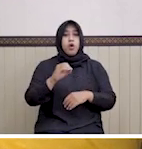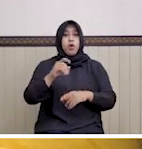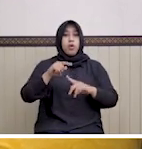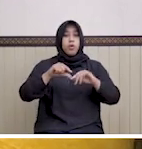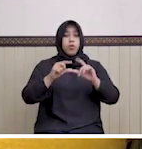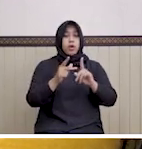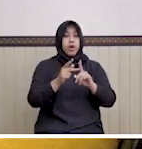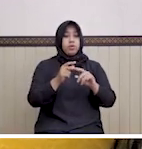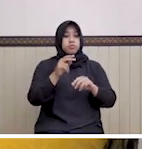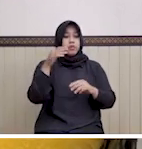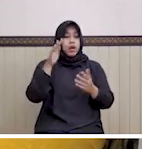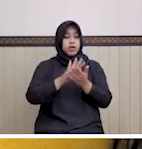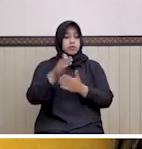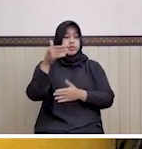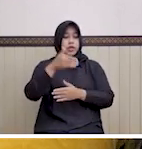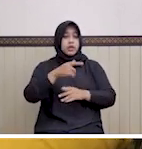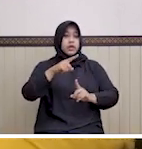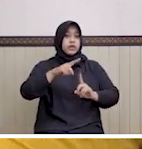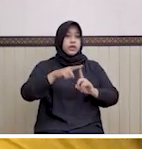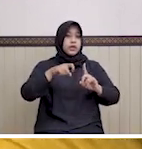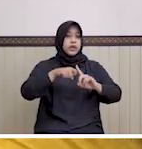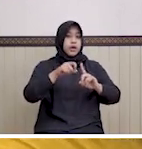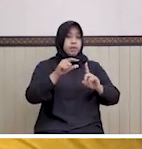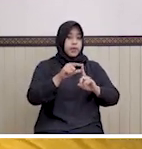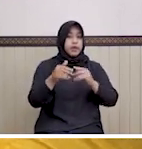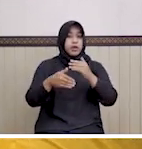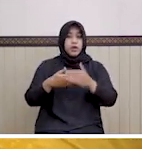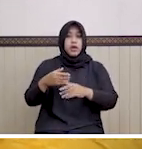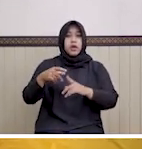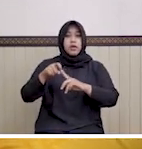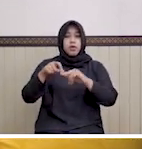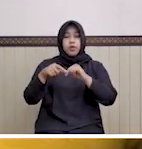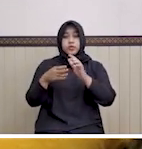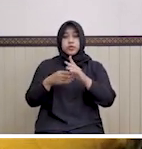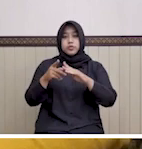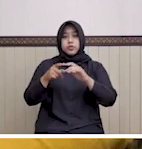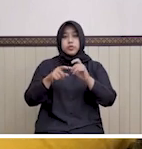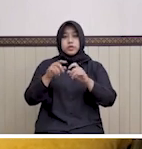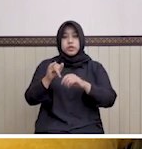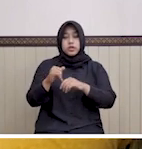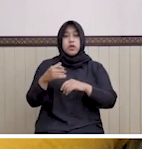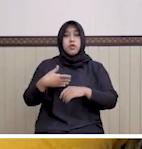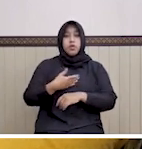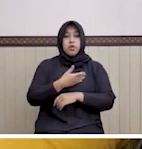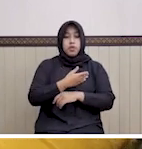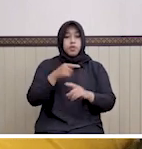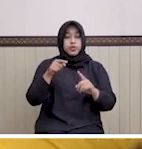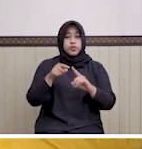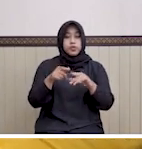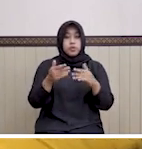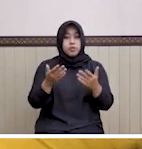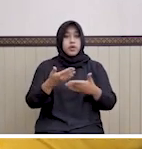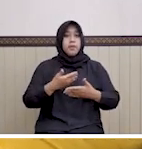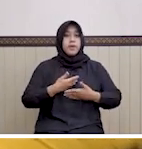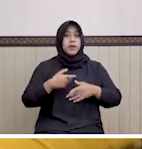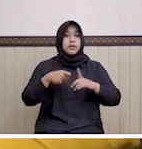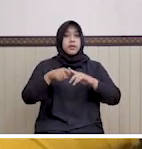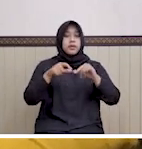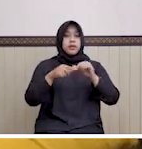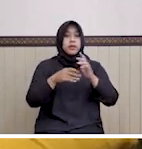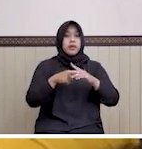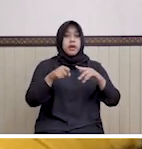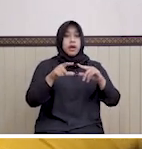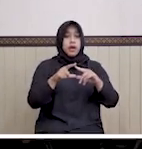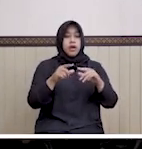TKP bersama-sama dan rekontruksi versinya korban supaya kami dapat kerangka yang kerangka yang utuh terkait